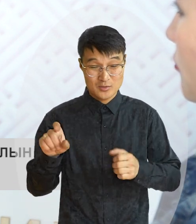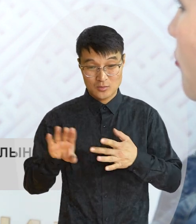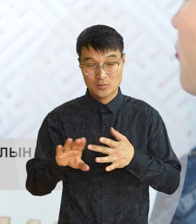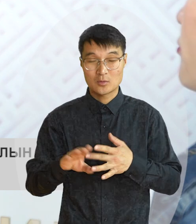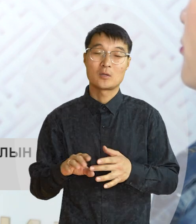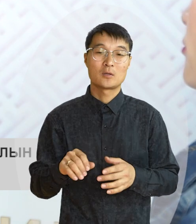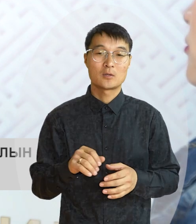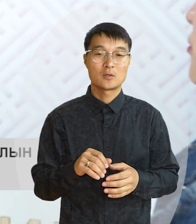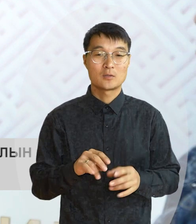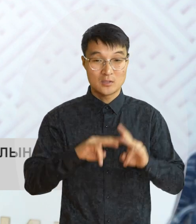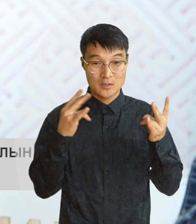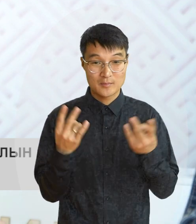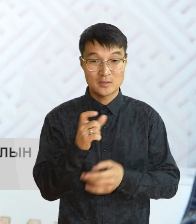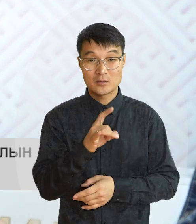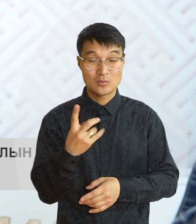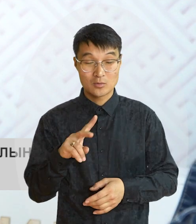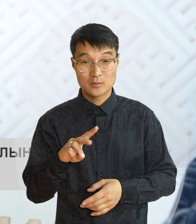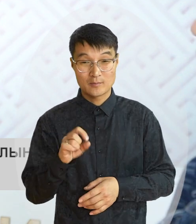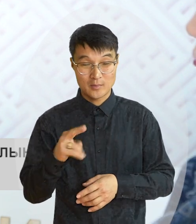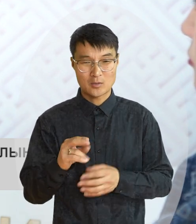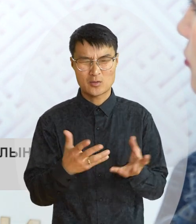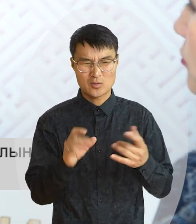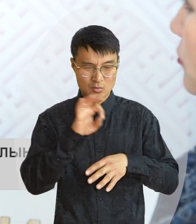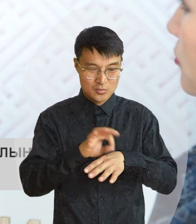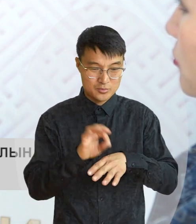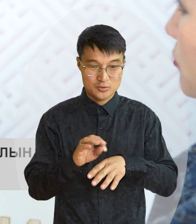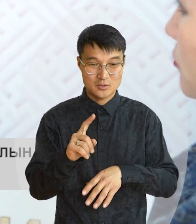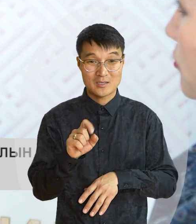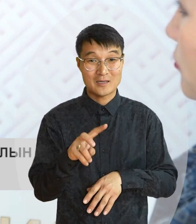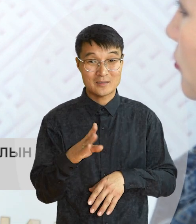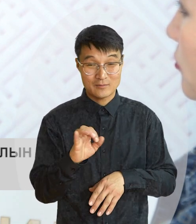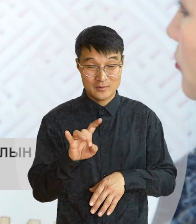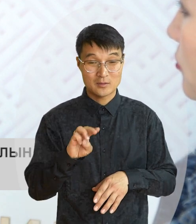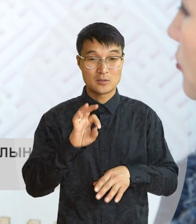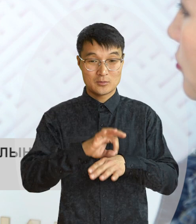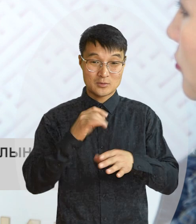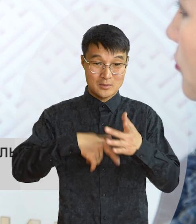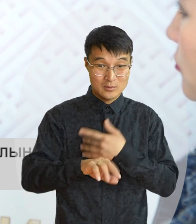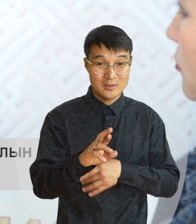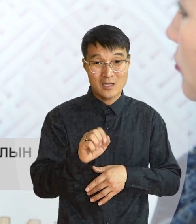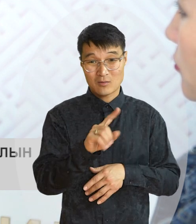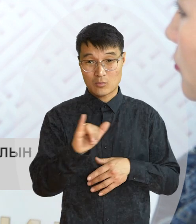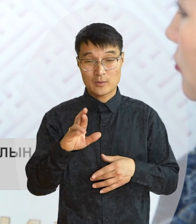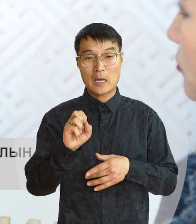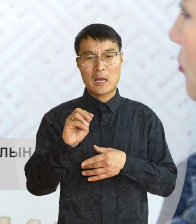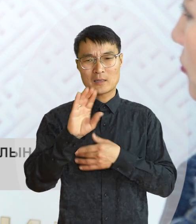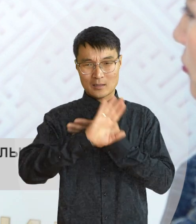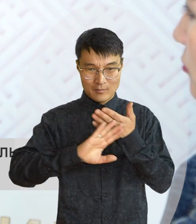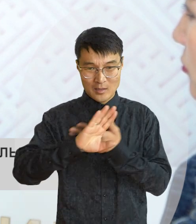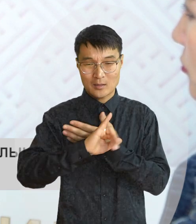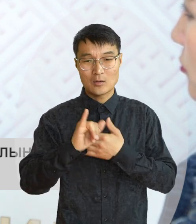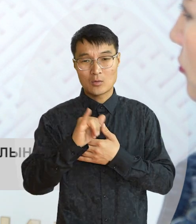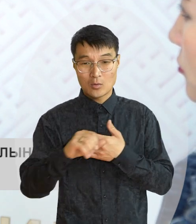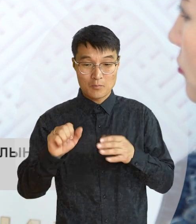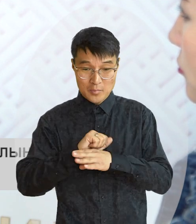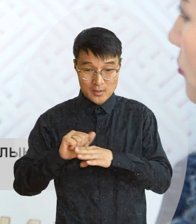эрүүл мэндийн ноцтой байдал үүсэх цар тахал гарах халд олон үнийг амарсан халдвар төвчний дэгдэлт гарах юм уу. Тэгэ энэ үед бол мэдээж